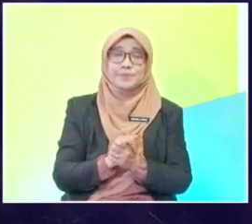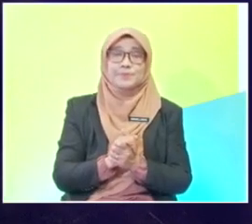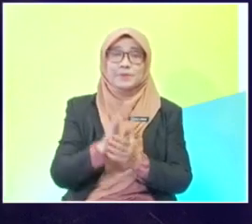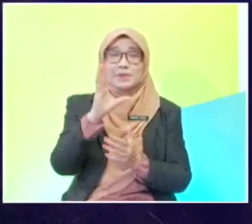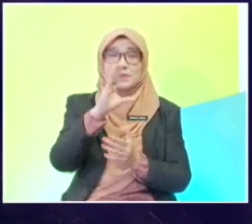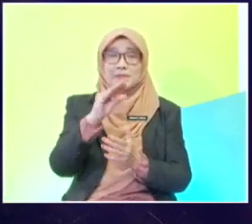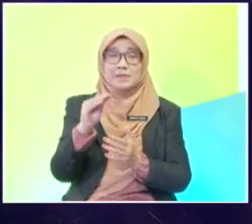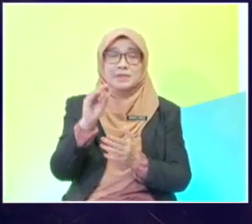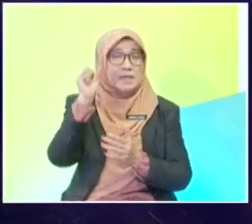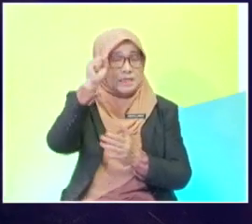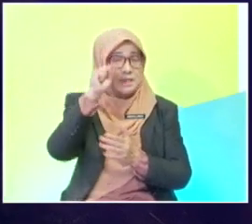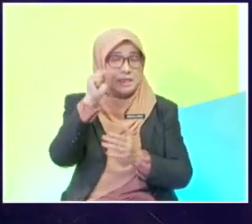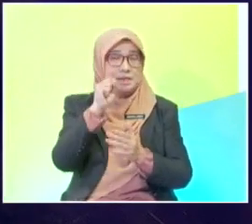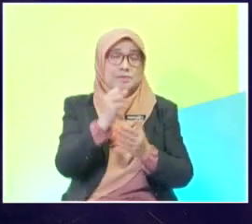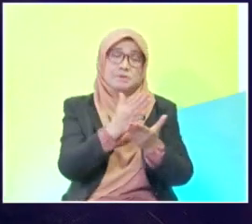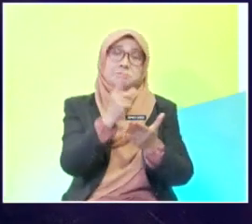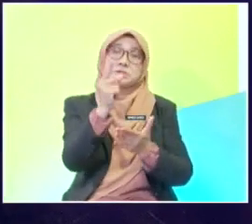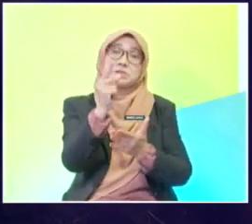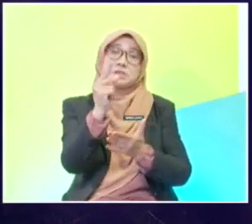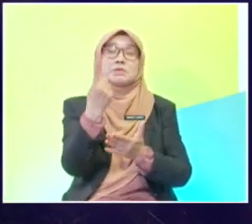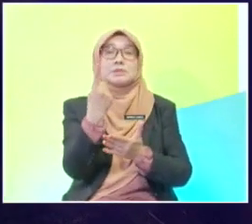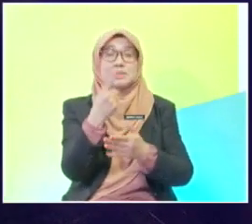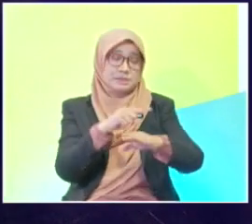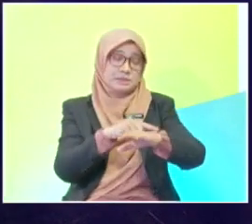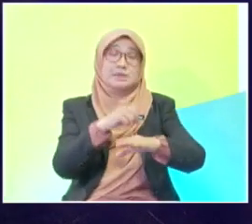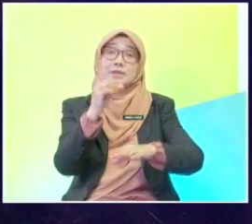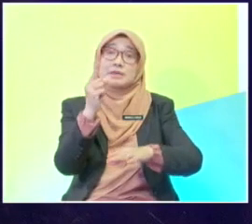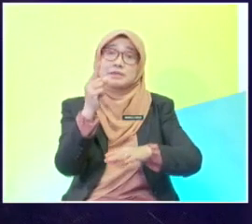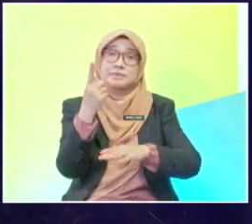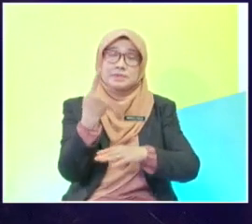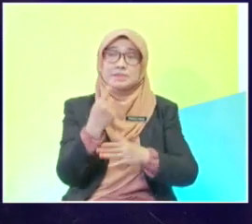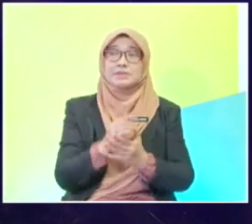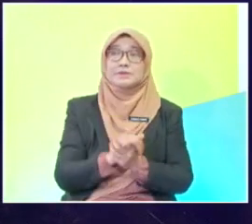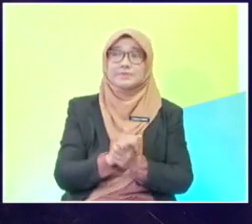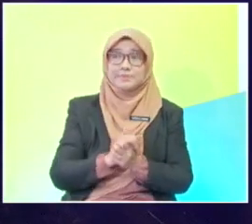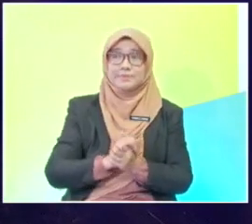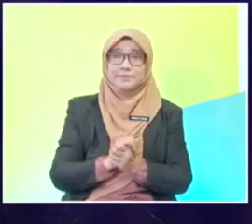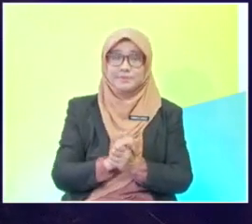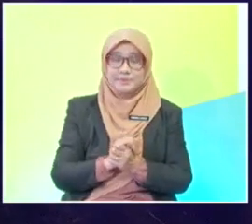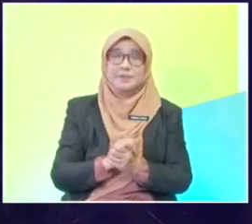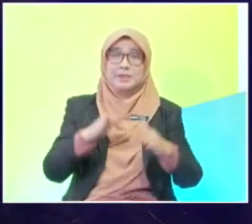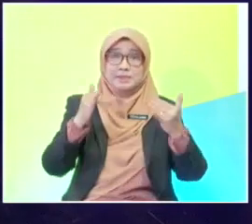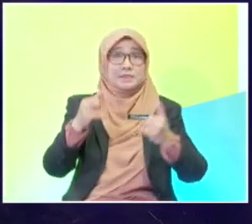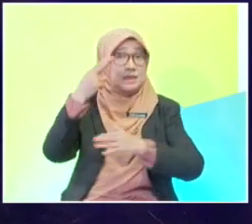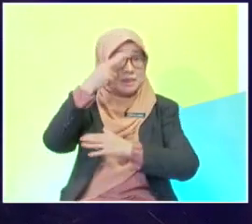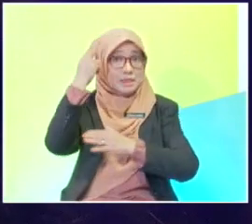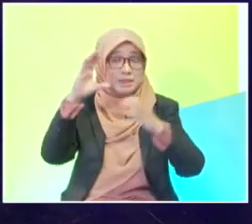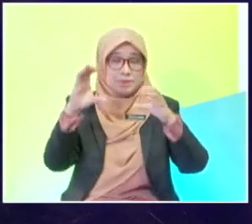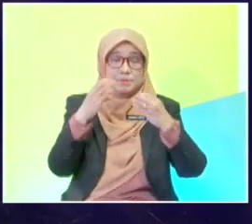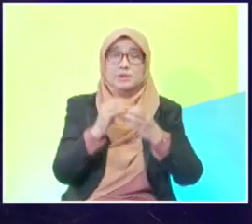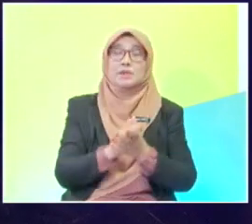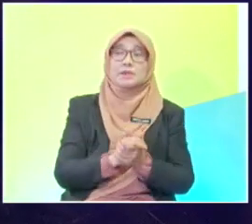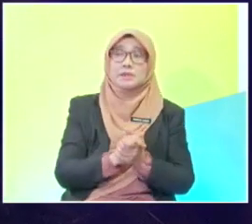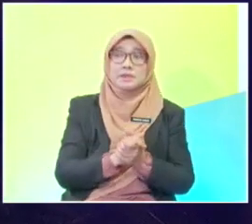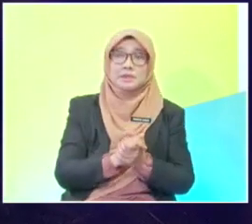bersifat sementara. Sementara. Hanif boleh lengkapkan boleh untuk tips mengingat. Baiklah, tips mengingat keimunan. Mula kita ada huruf